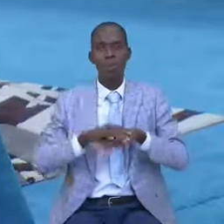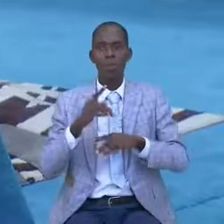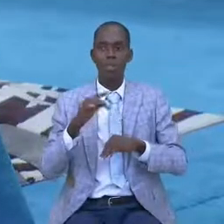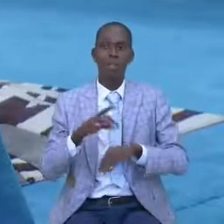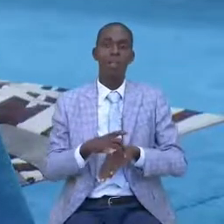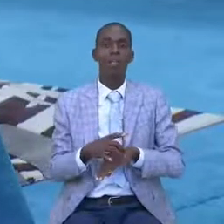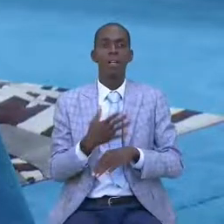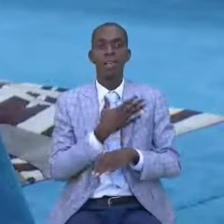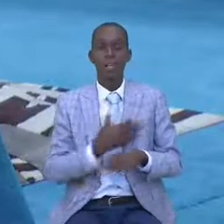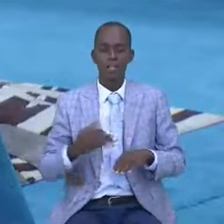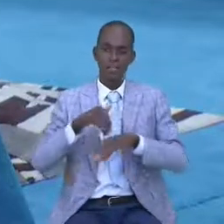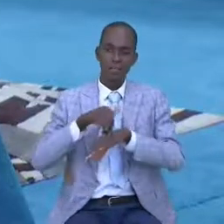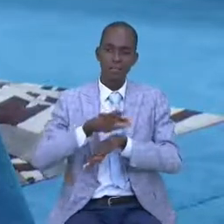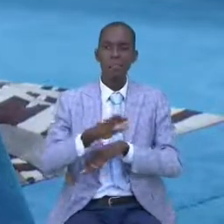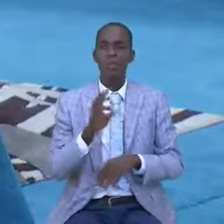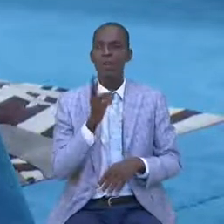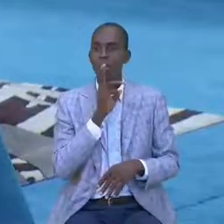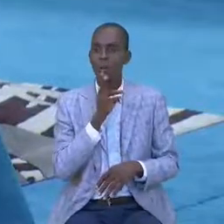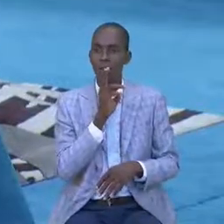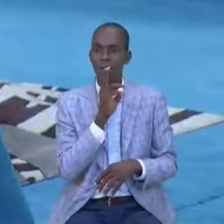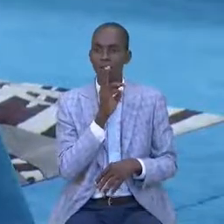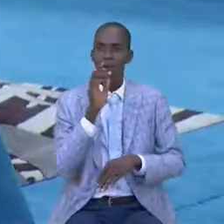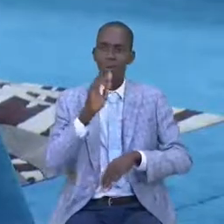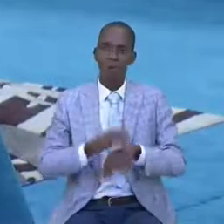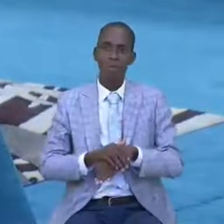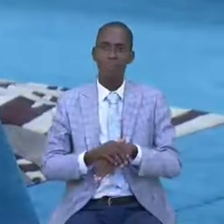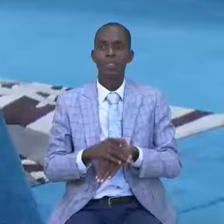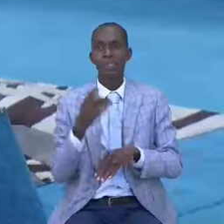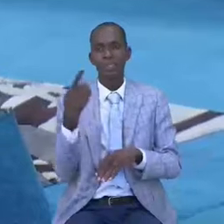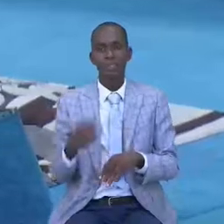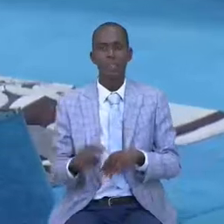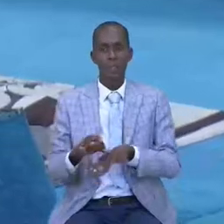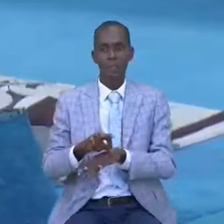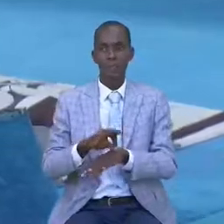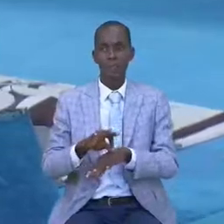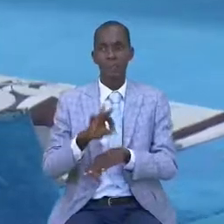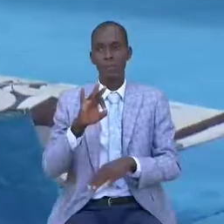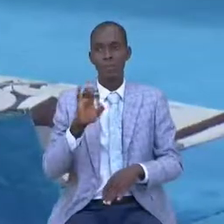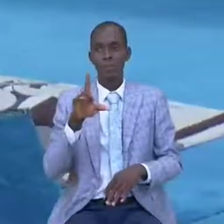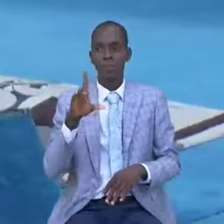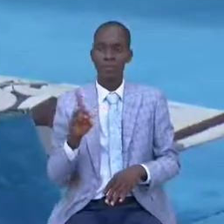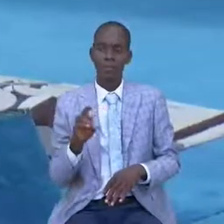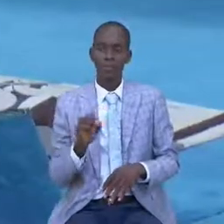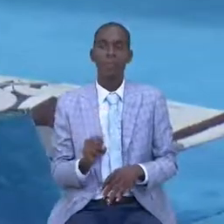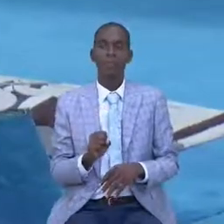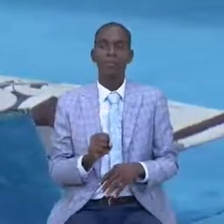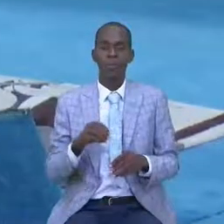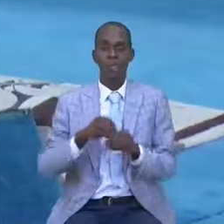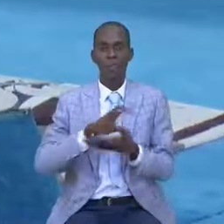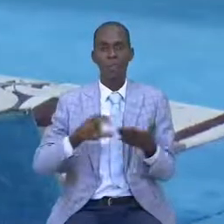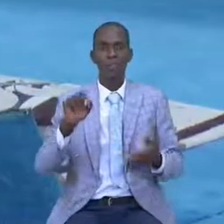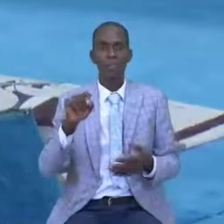10 dit, il répand la pluie sur la terre et envoie l'eau sur